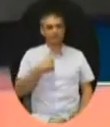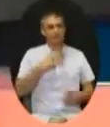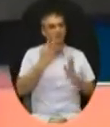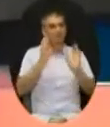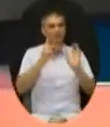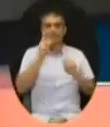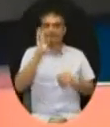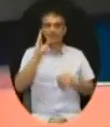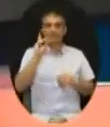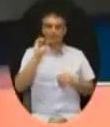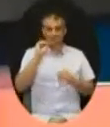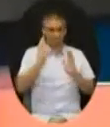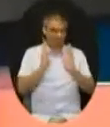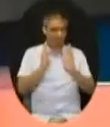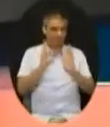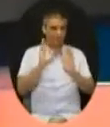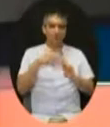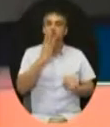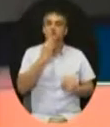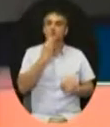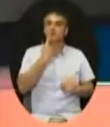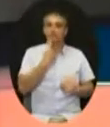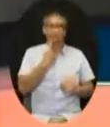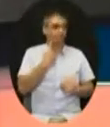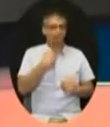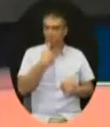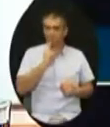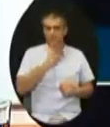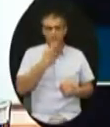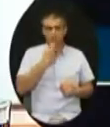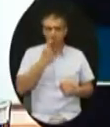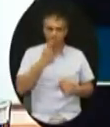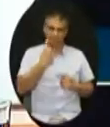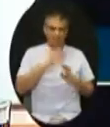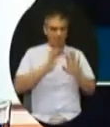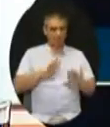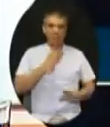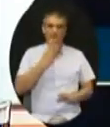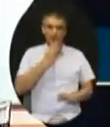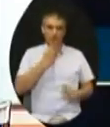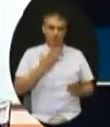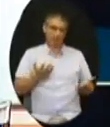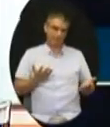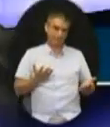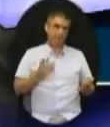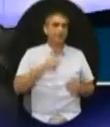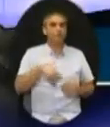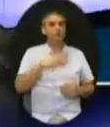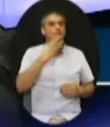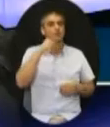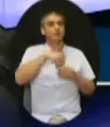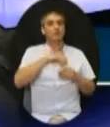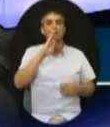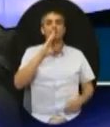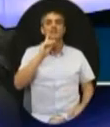את ה-BDS, לכן אמרתי, יש יהודים. אני לא הייתי מגדיר את יהודים כאנטישמים, אוקיי? יש יהודים ב-BDS.